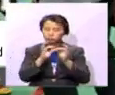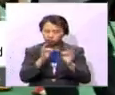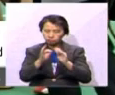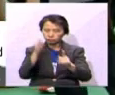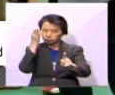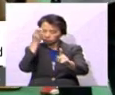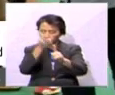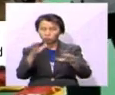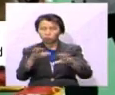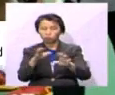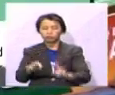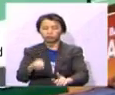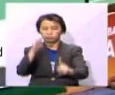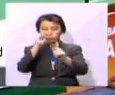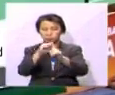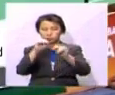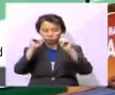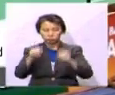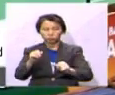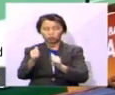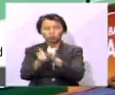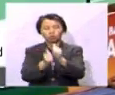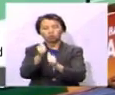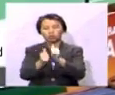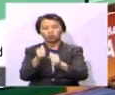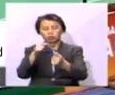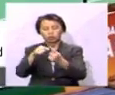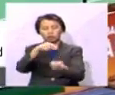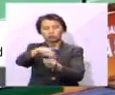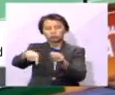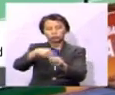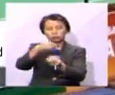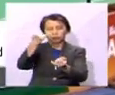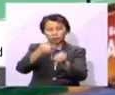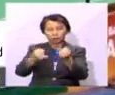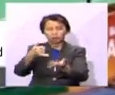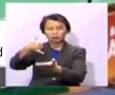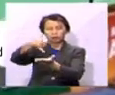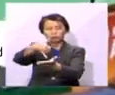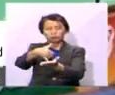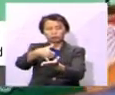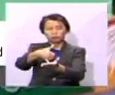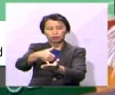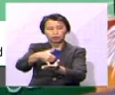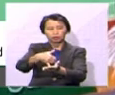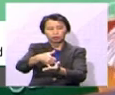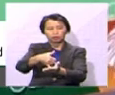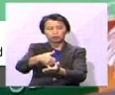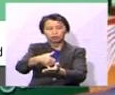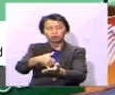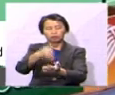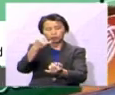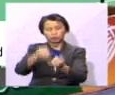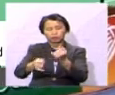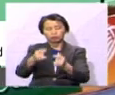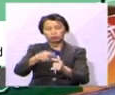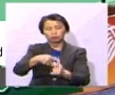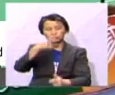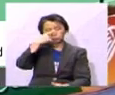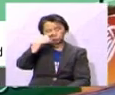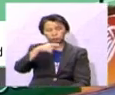adalah melaksanakan misi melayakkan diri secara otomatik ke pusingan akhir Piala Thomas di Bangkok, Thailand, Mei depan. Absam.